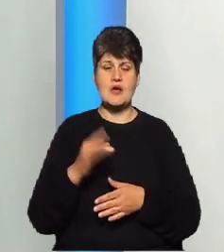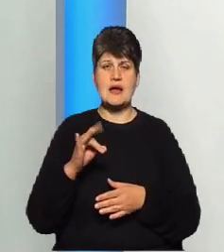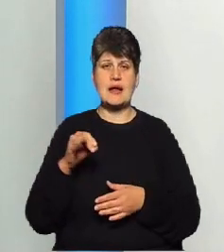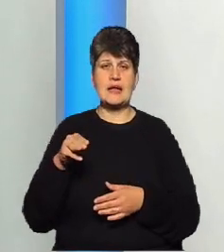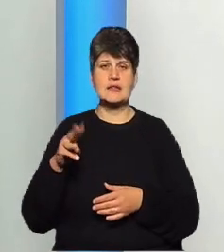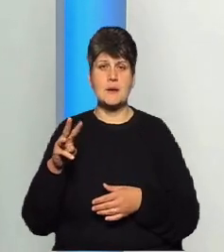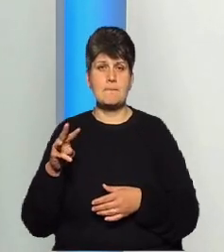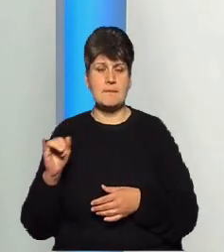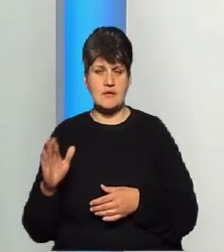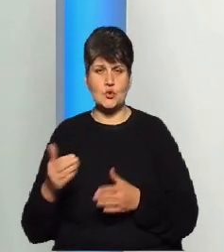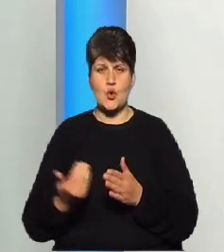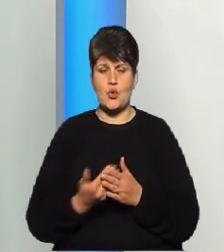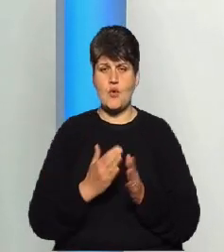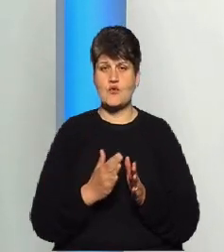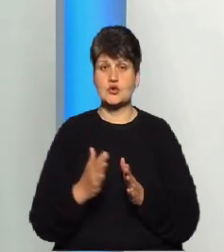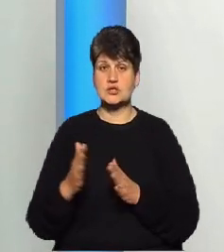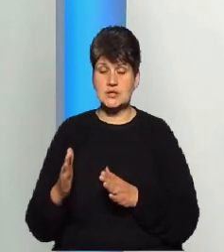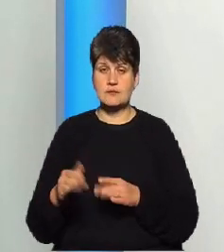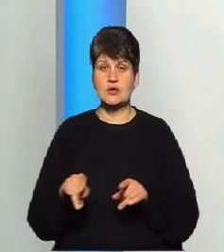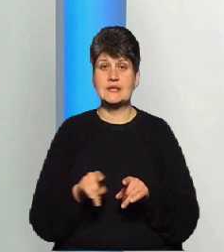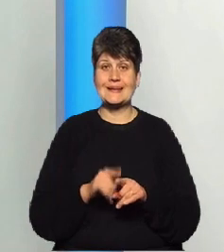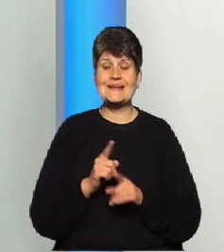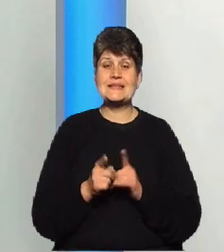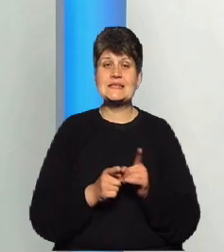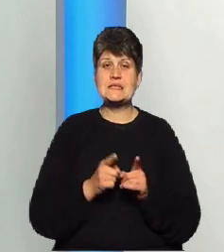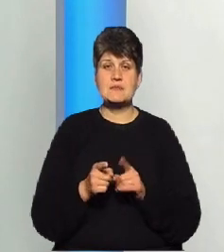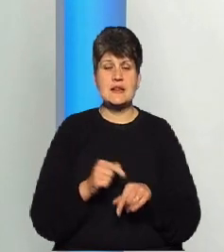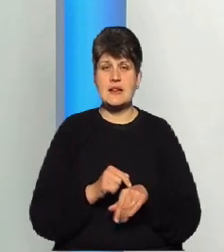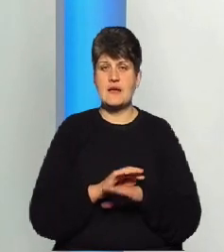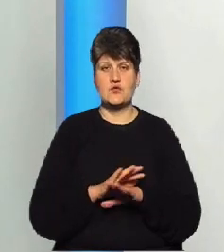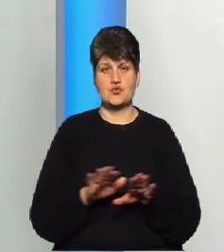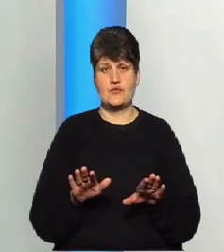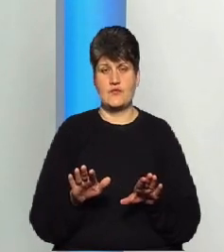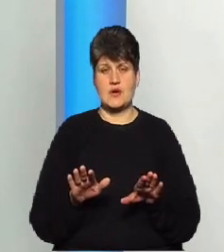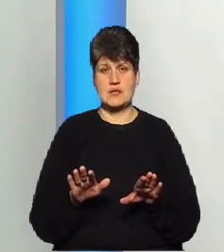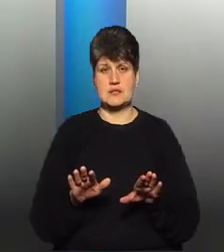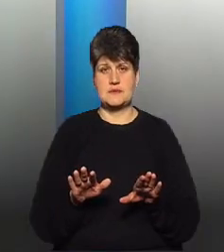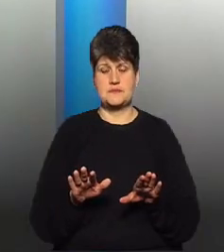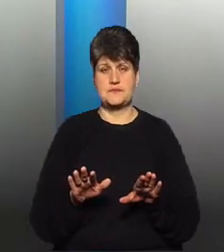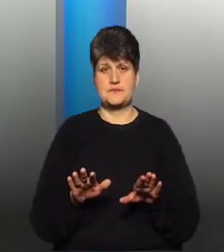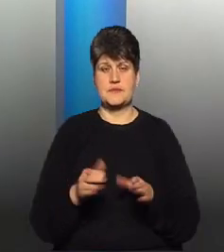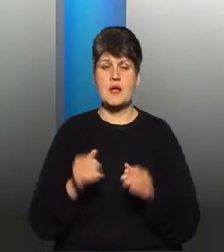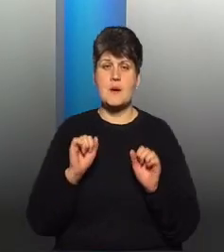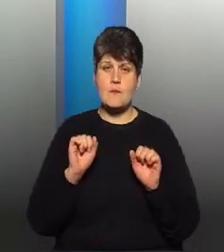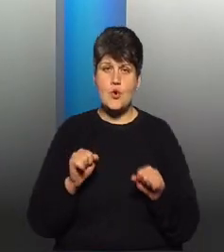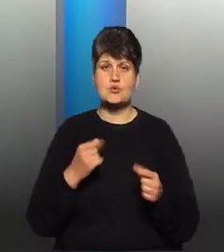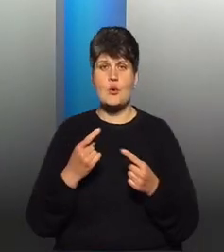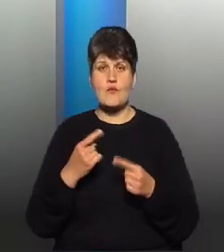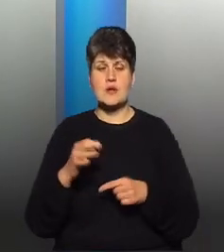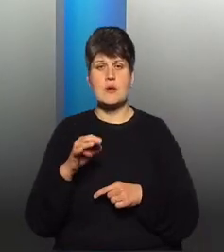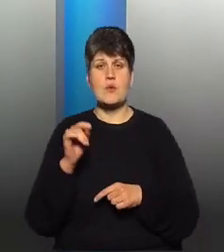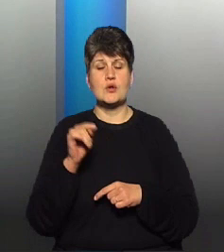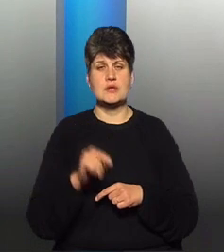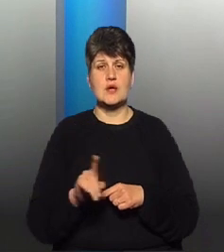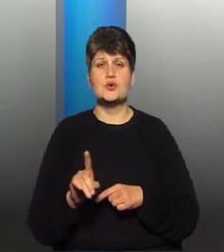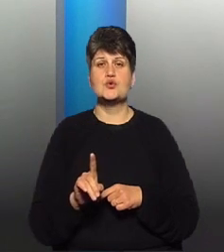і таких змін не відчувається. Знову ж таки, можемо говорити про те, що керівники